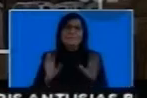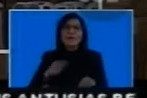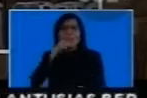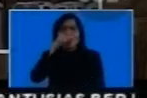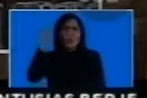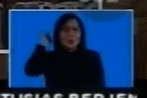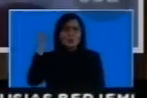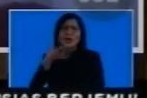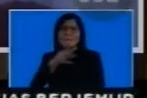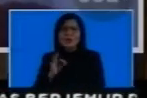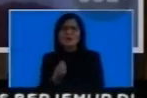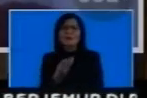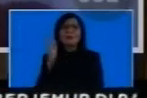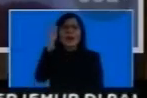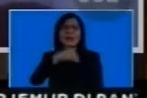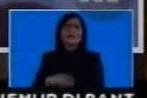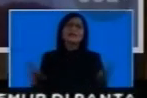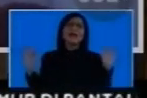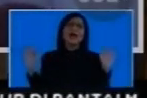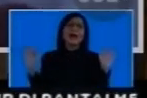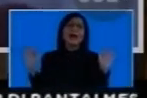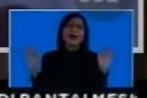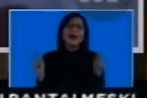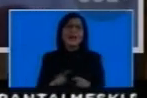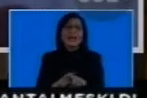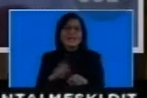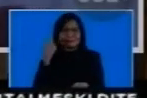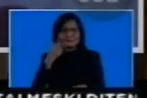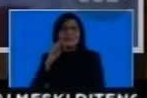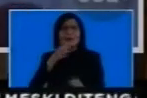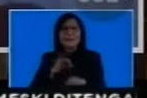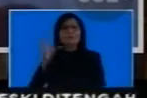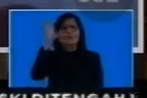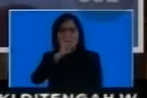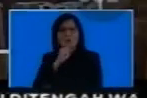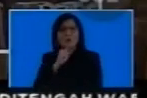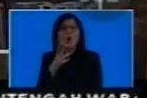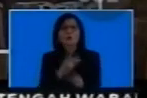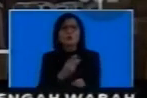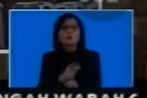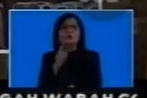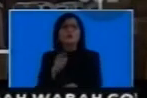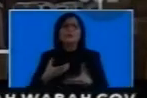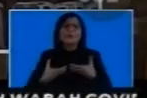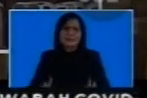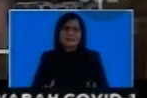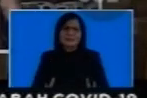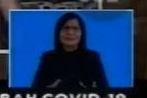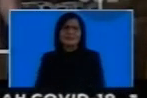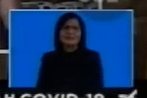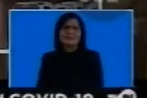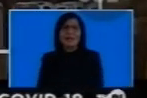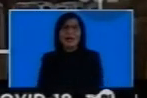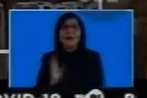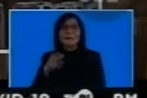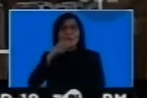Banyak orang tua yang baru berapa hari sudah nyerah. Ternyata jadi guru itu susah. Iya. Iya, terus adiknya